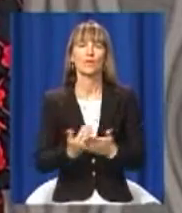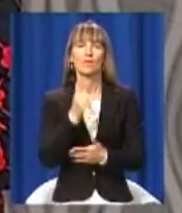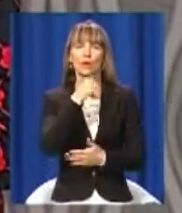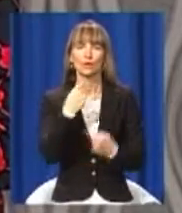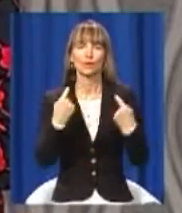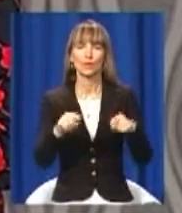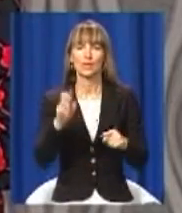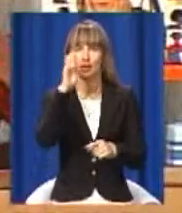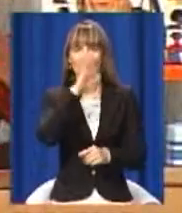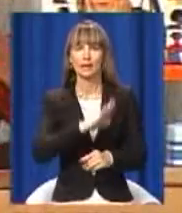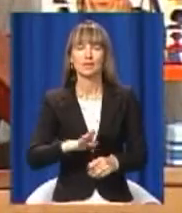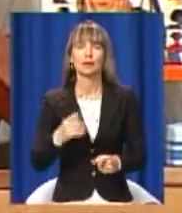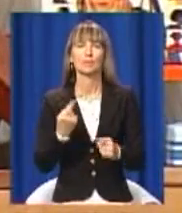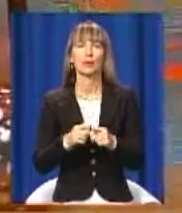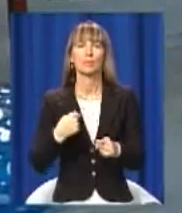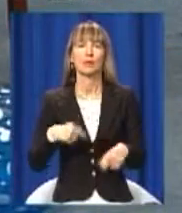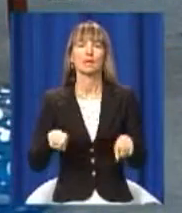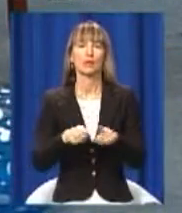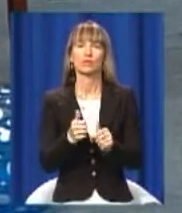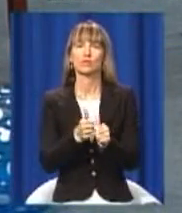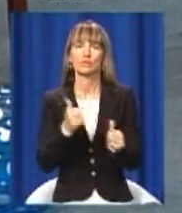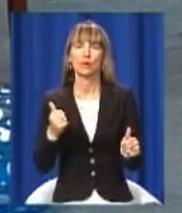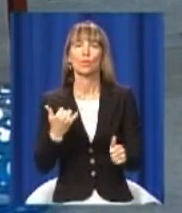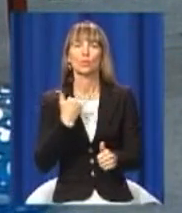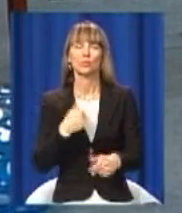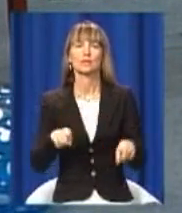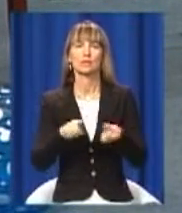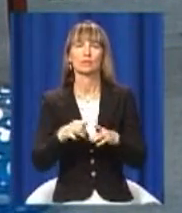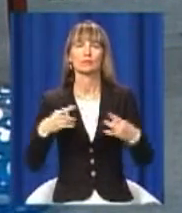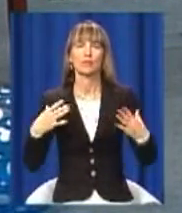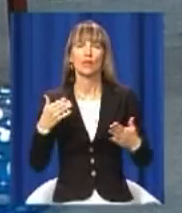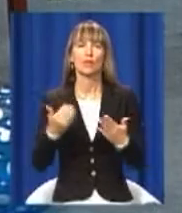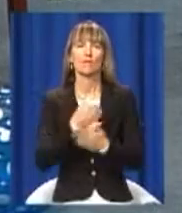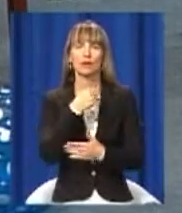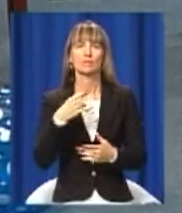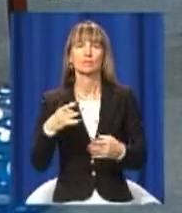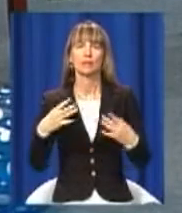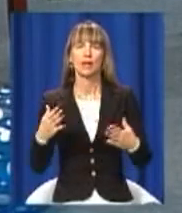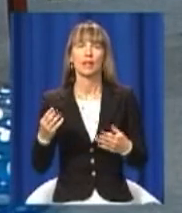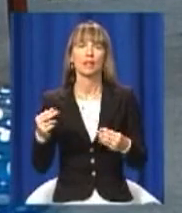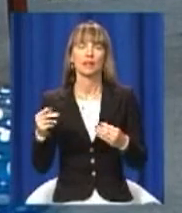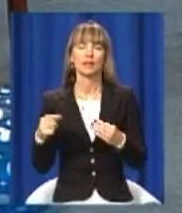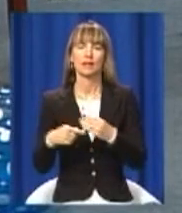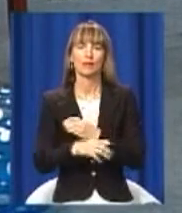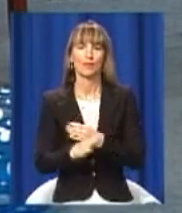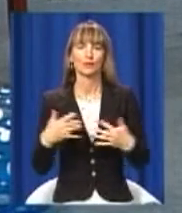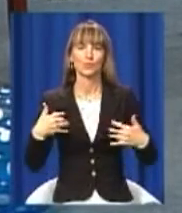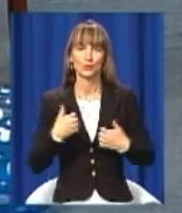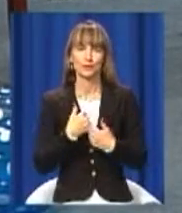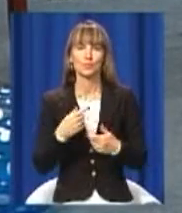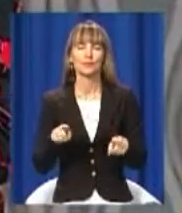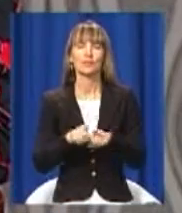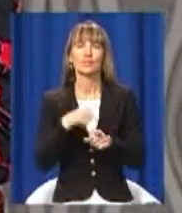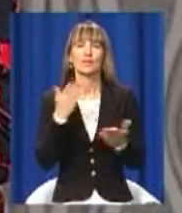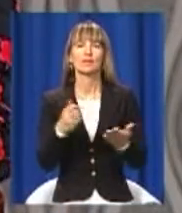рік у інших країнах. Ну, тож, ми також не відстаємо від них, і у нас також святкування новорічних свят не проходить також, ну, сумно, як то